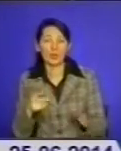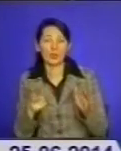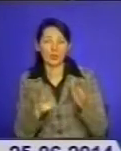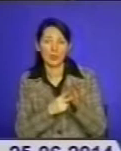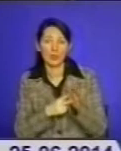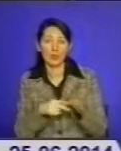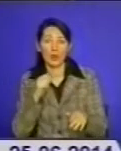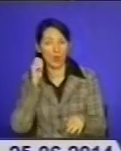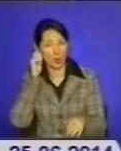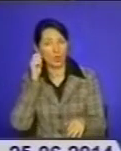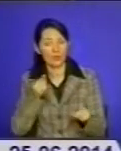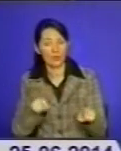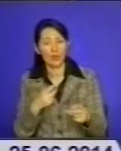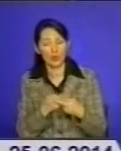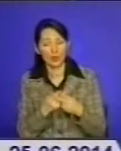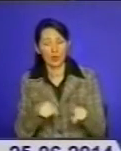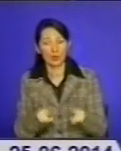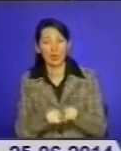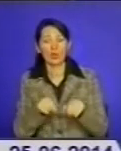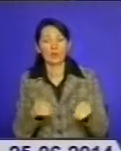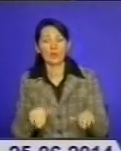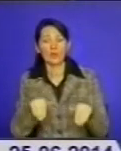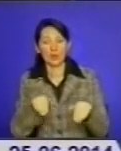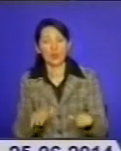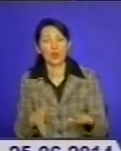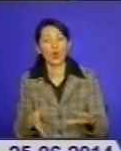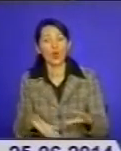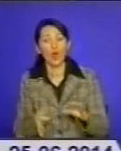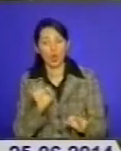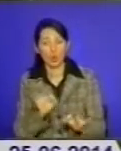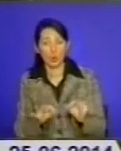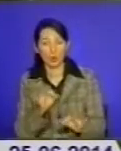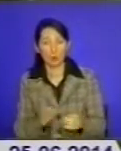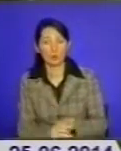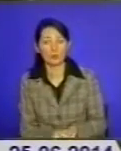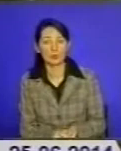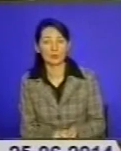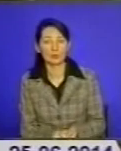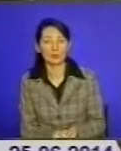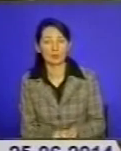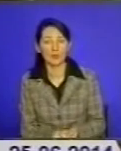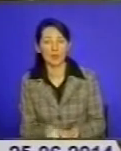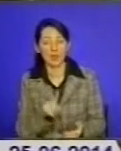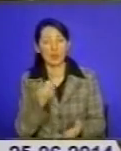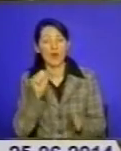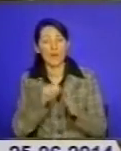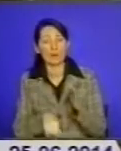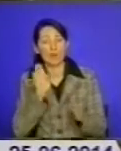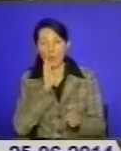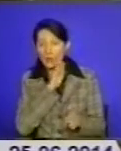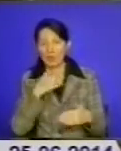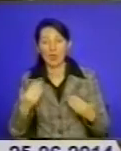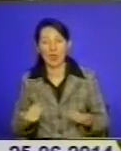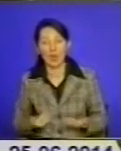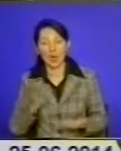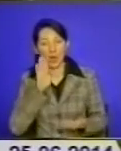суду. Детальніше у сюжеті сектору зв'язків з громадськістю у МВС України в області. За вбивство матері жителька